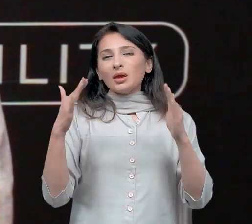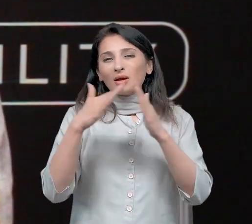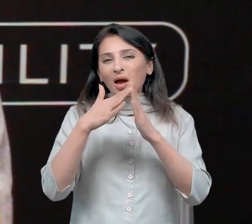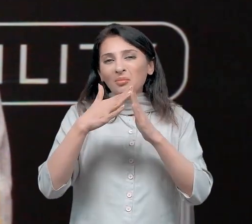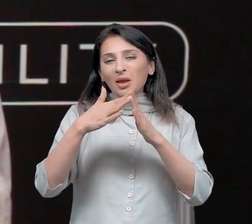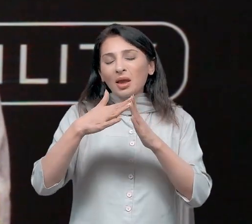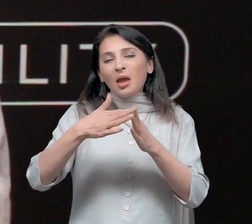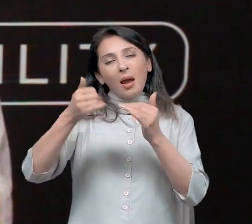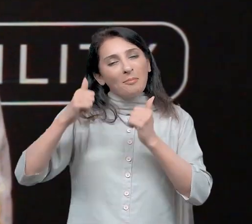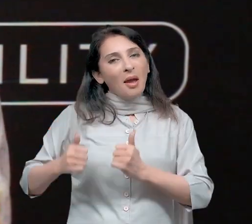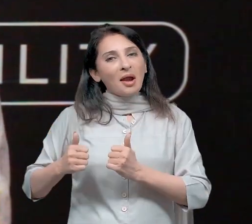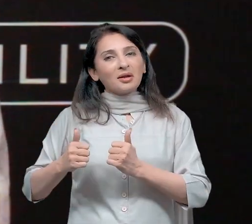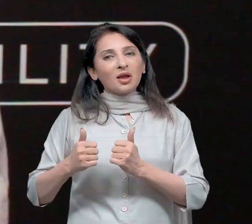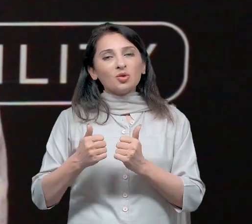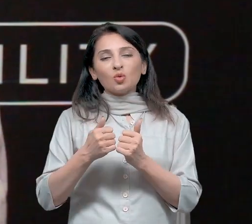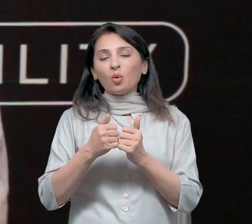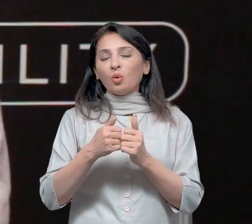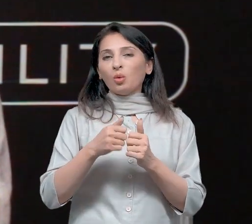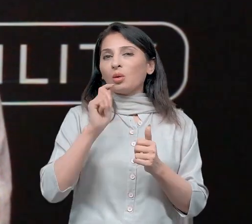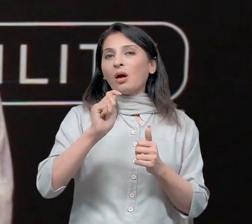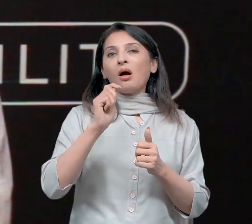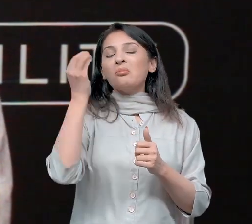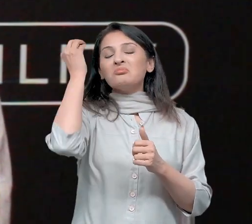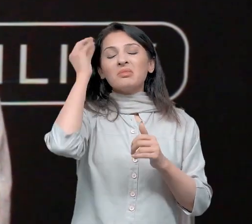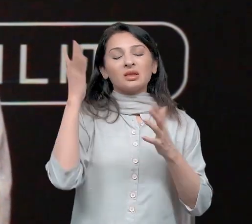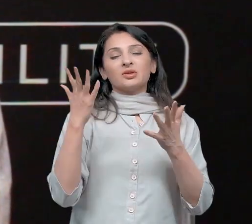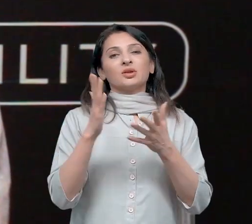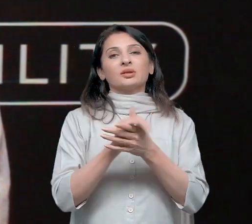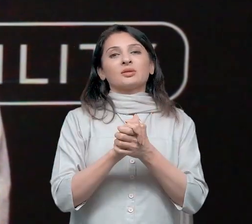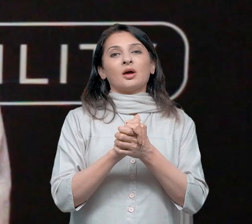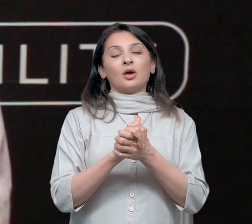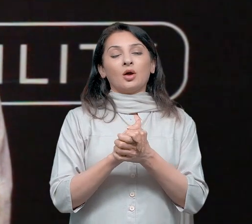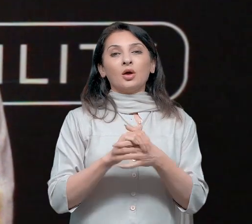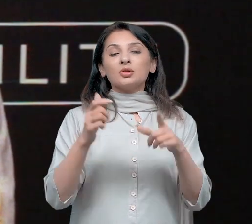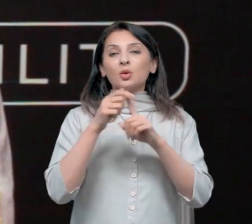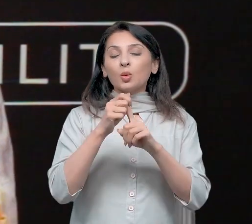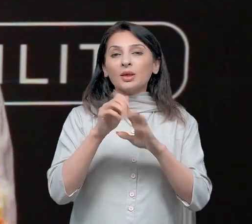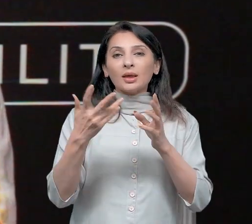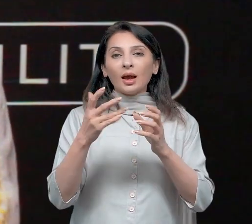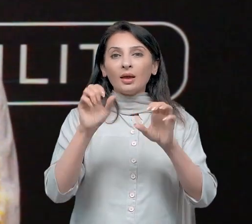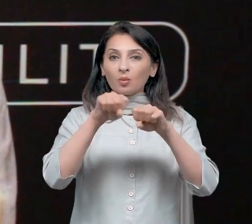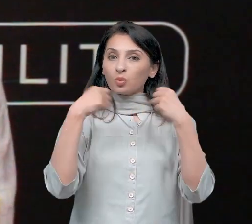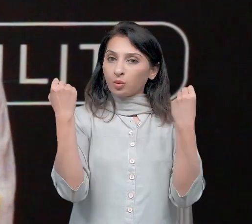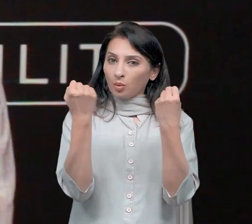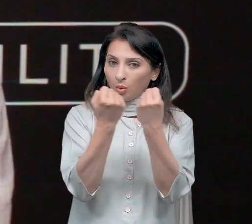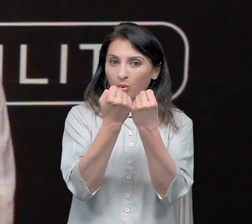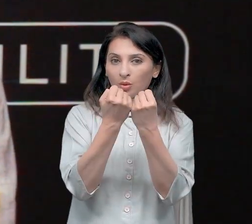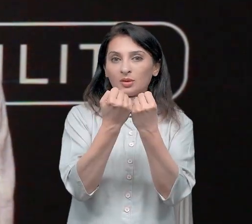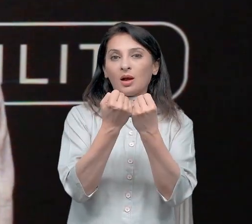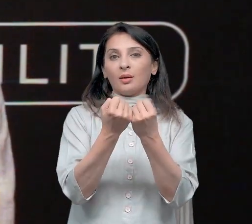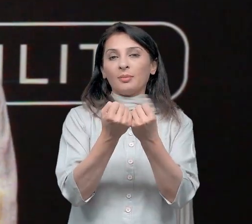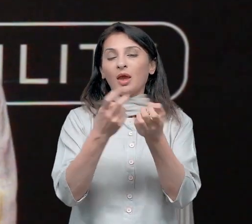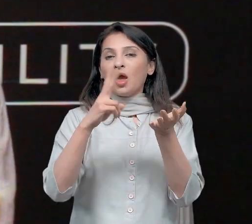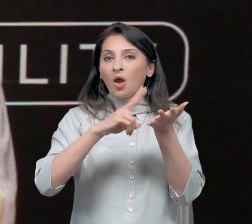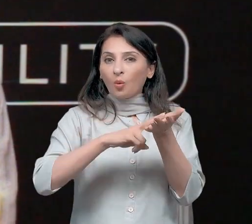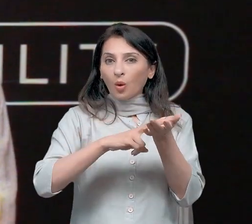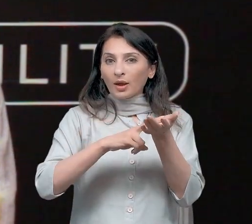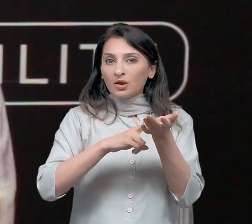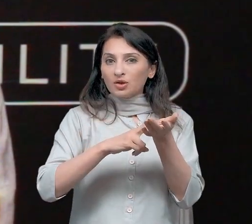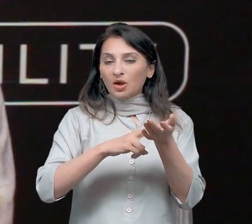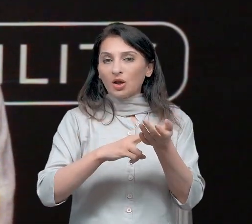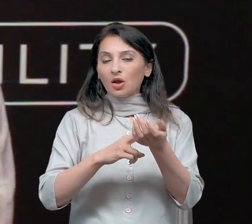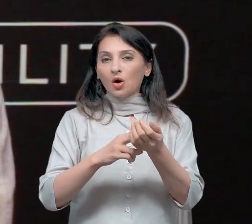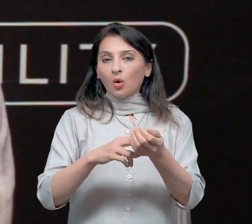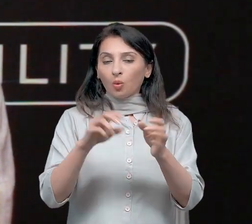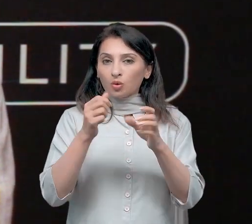में काम करना, आपको ट्रेन करना है। तो ये वोकेशनल स्कूल्स उन्होंने खोला है। चाइनीज़ हुकूमत के वो जो कंपनीज़ हैं, COPHC समथिंग लाइक दैट उनका